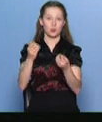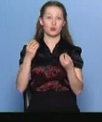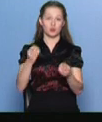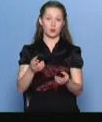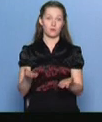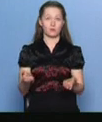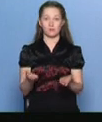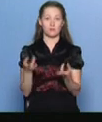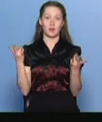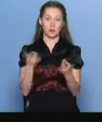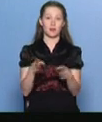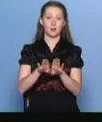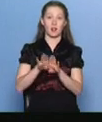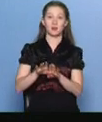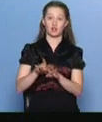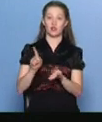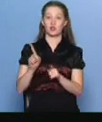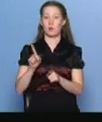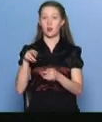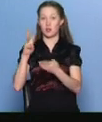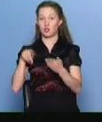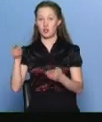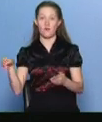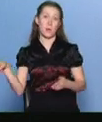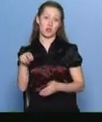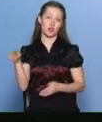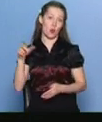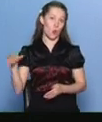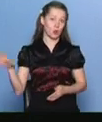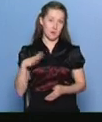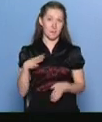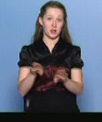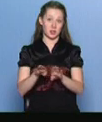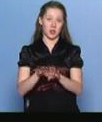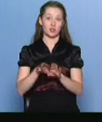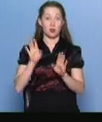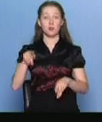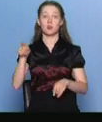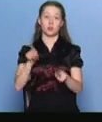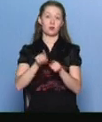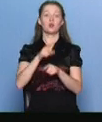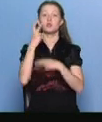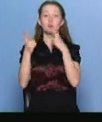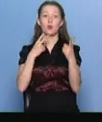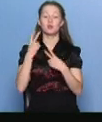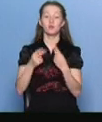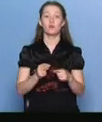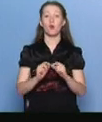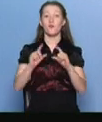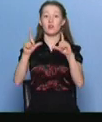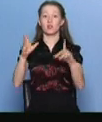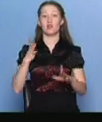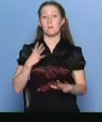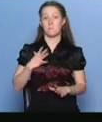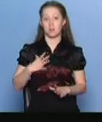что надо и обоюдно, если нам поднимать, то пешеходам тоже. За пешеходом пусть смотрят тоже. Повышение штрафов – мера вынужденная,